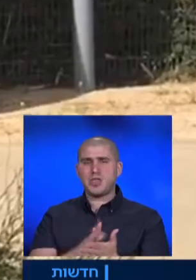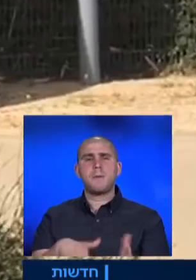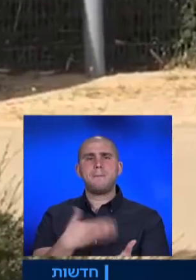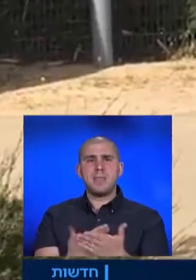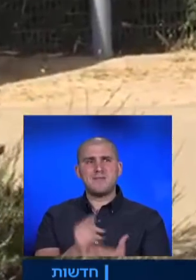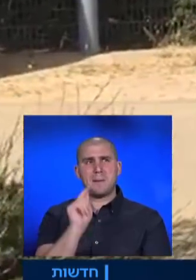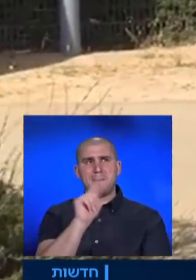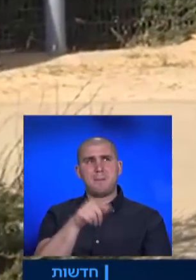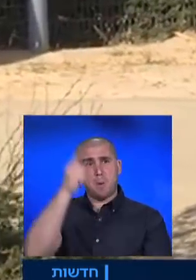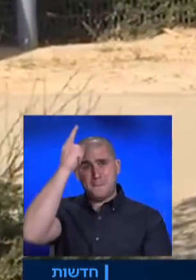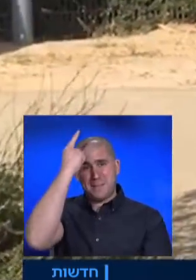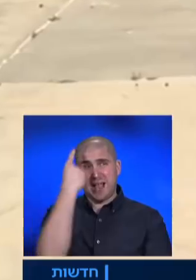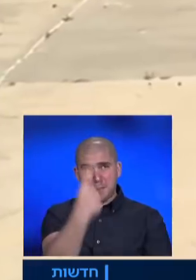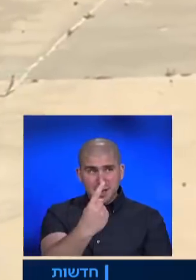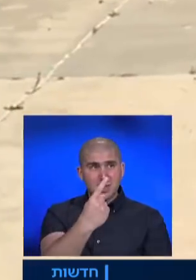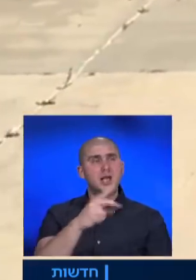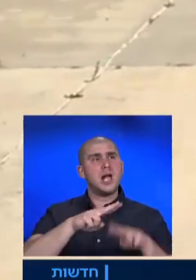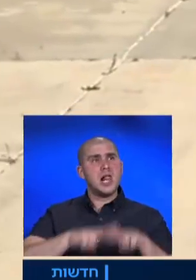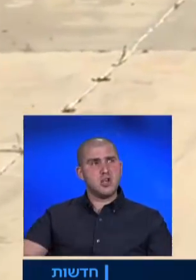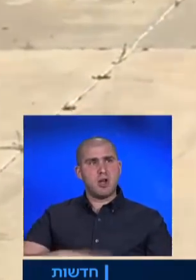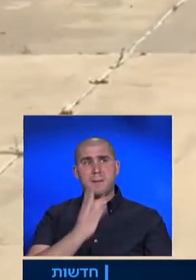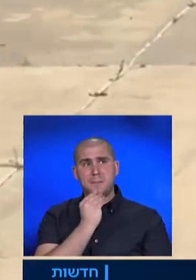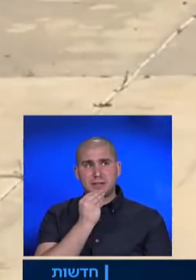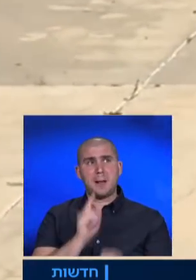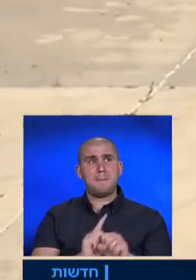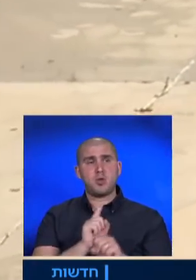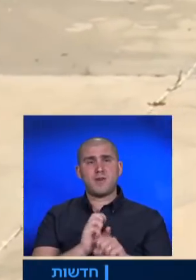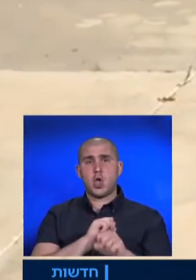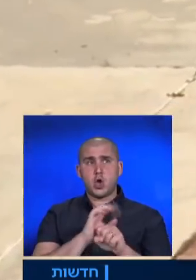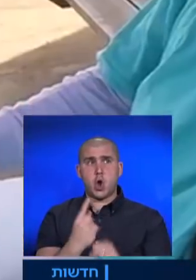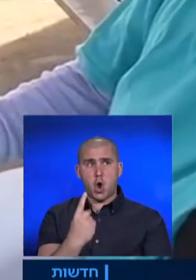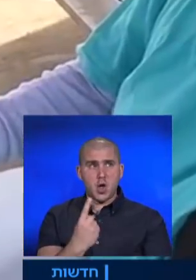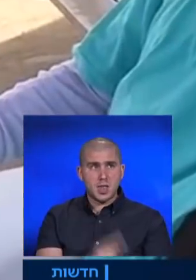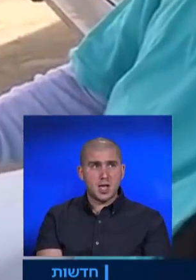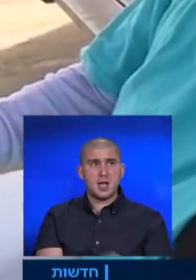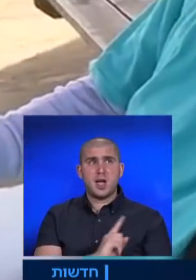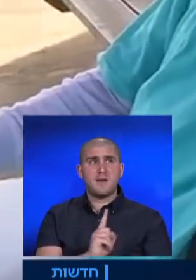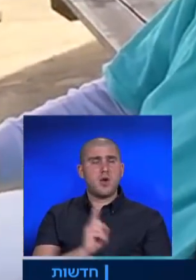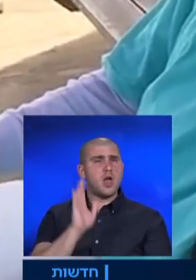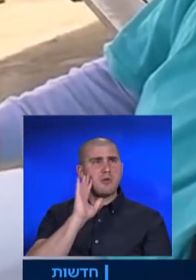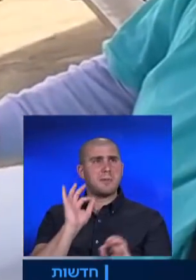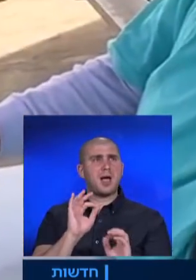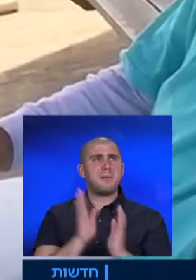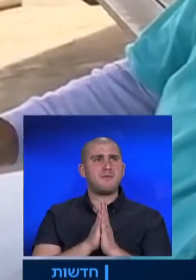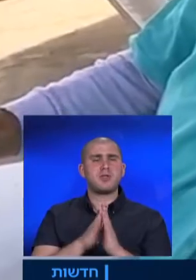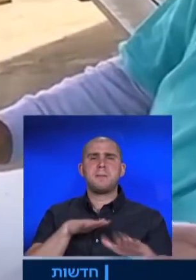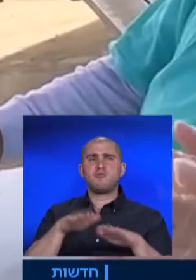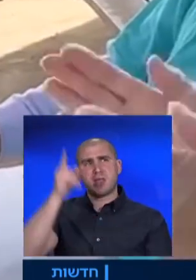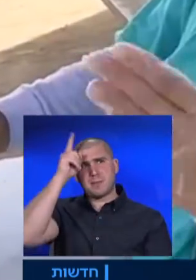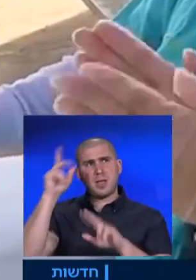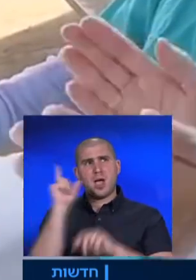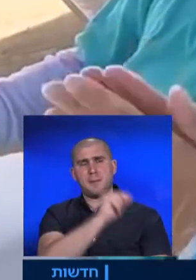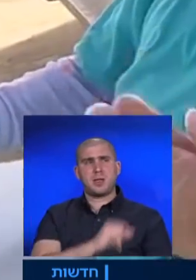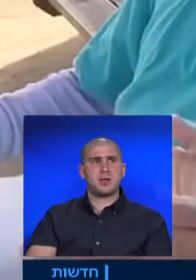מגרמניה להישאר כאן בישראל בתקופת הקורונה, ולא להישמע לקריאת ממשלת גרמניה לשוב הביתה. We